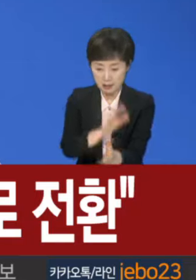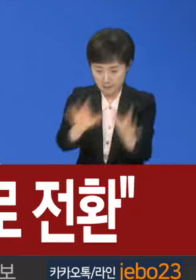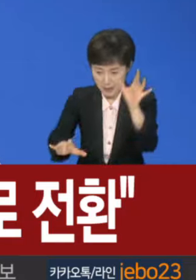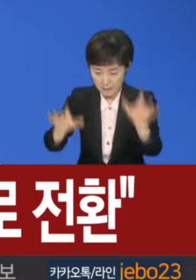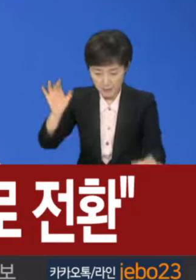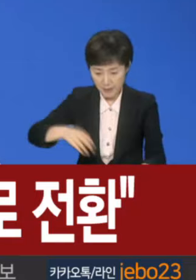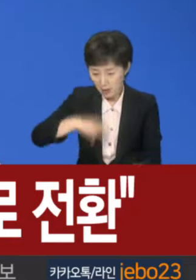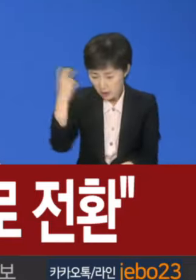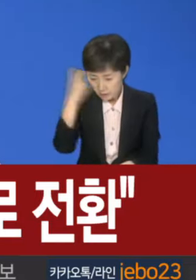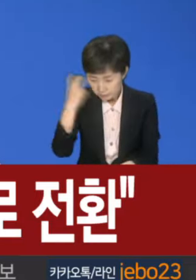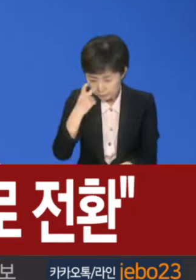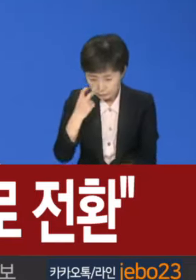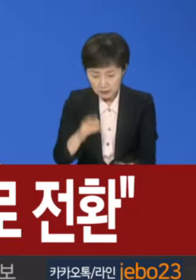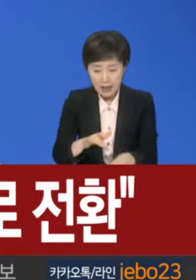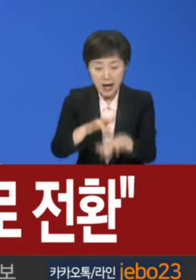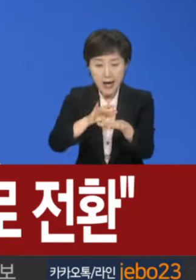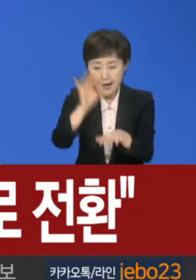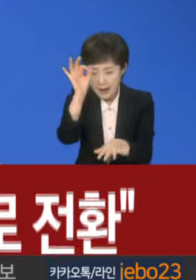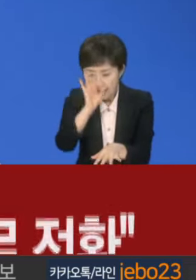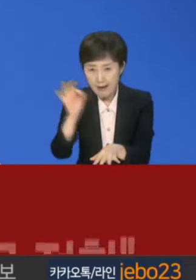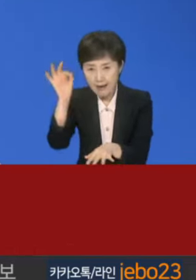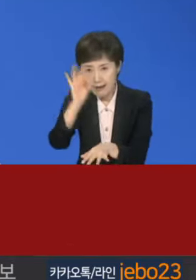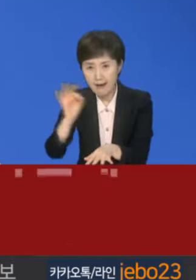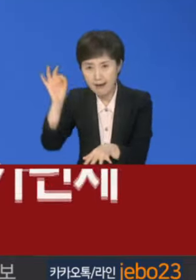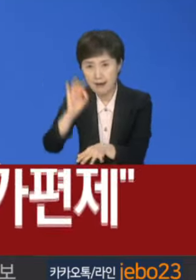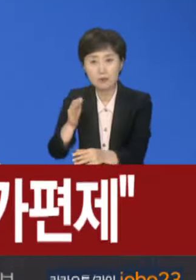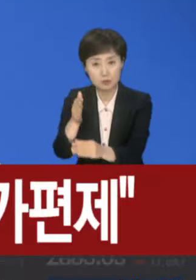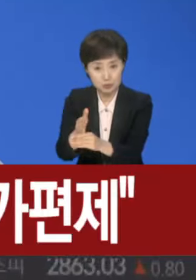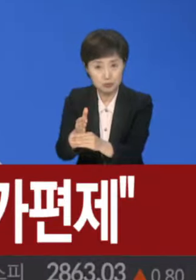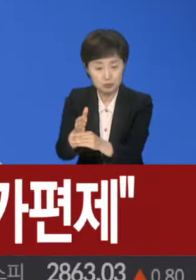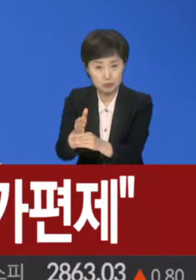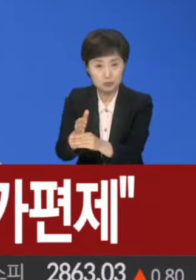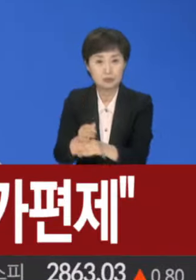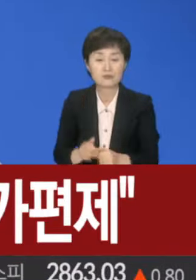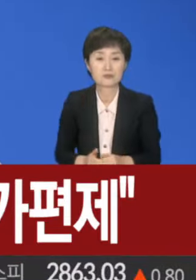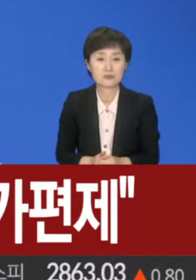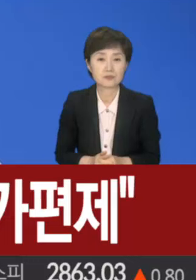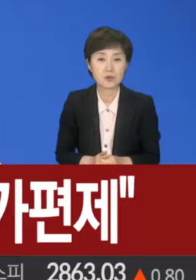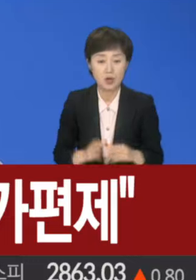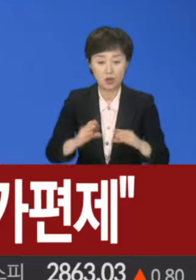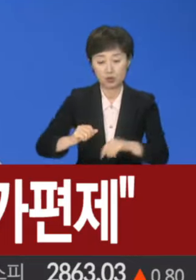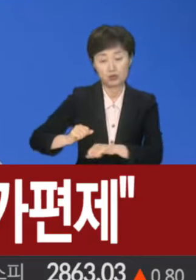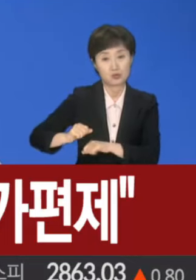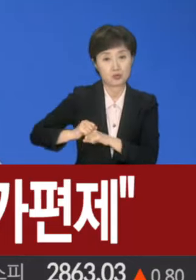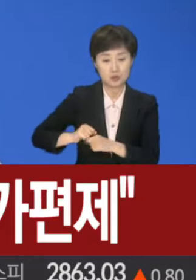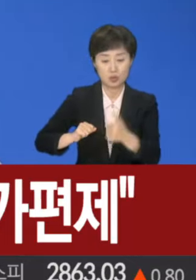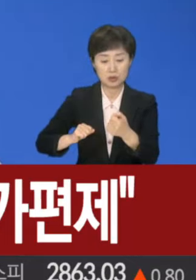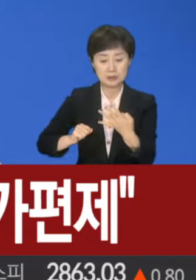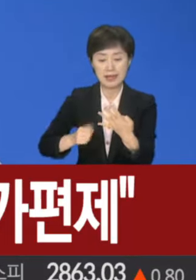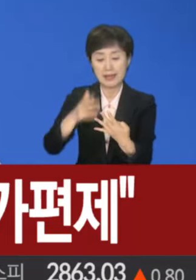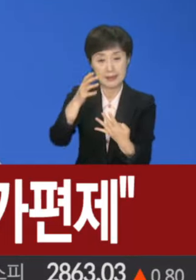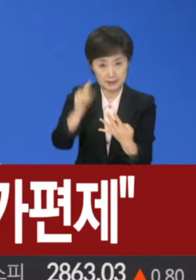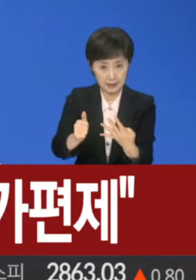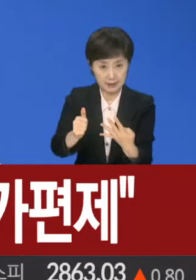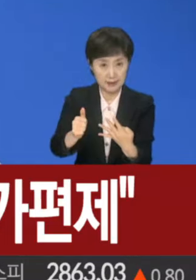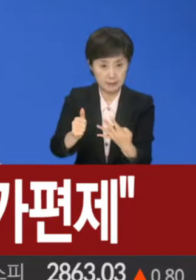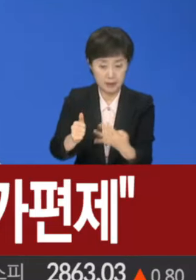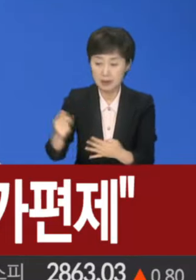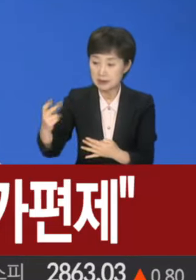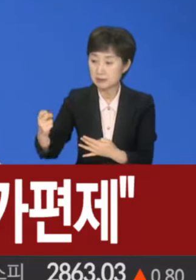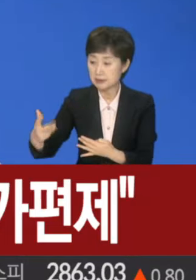여단장의 책임하에 실종자 수색과 복구 작전을 하고 있었고 육군 54단장은 이